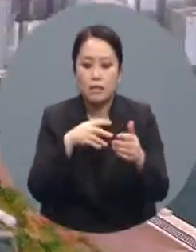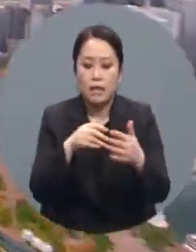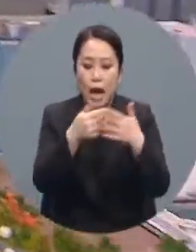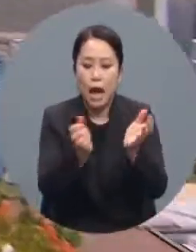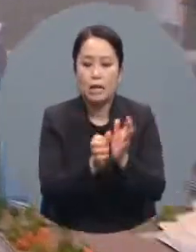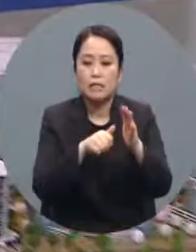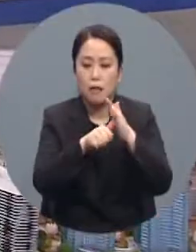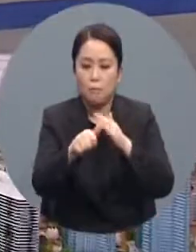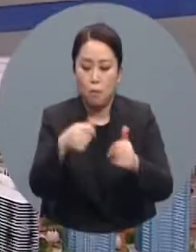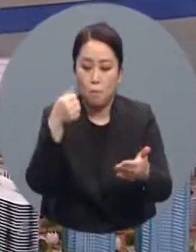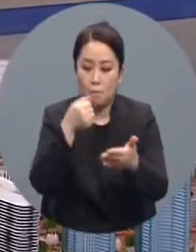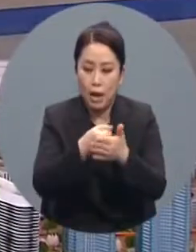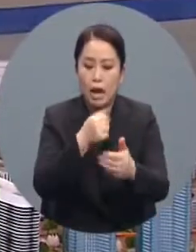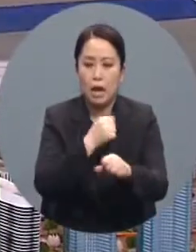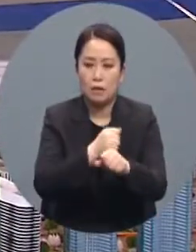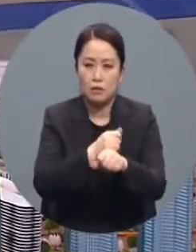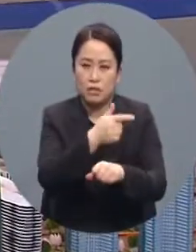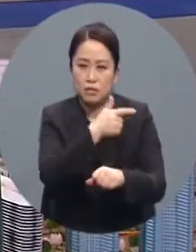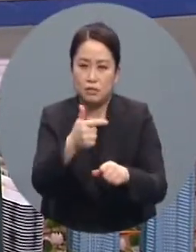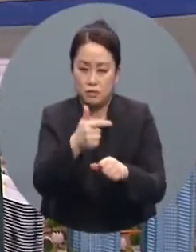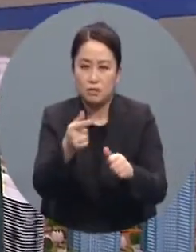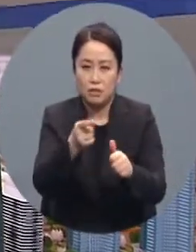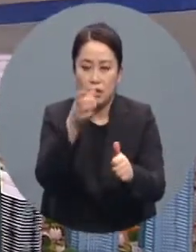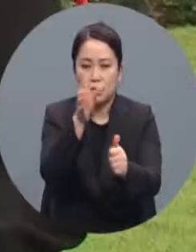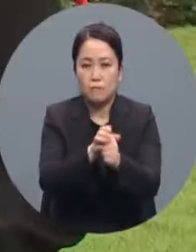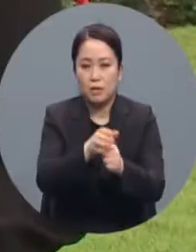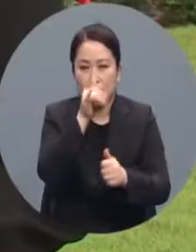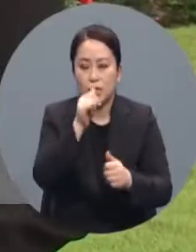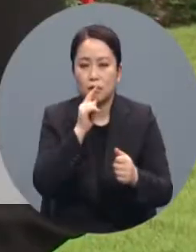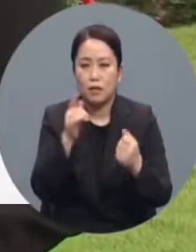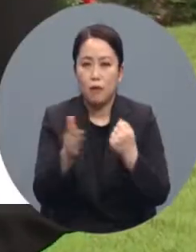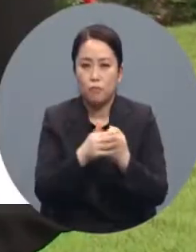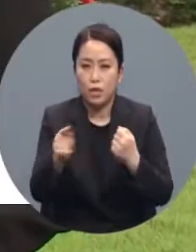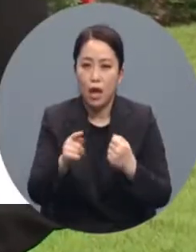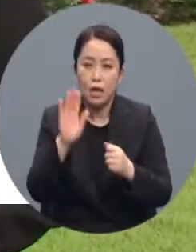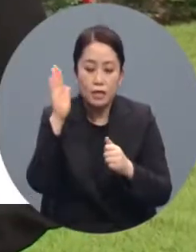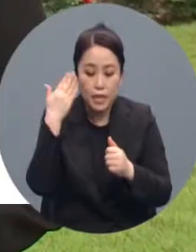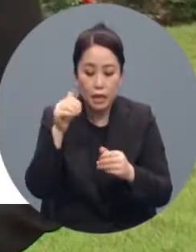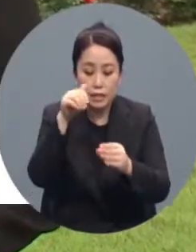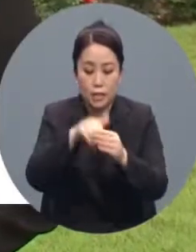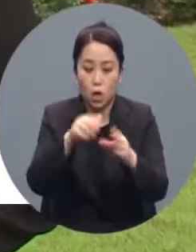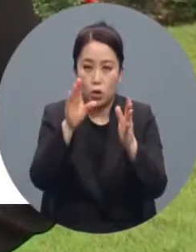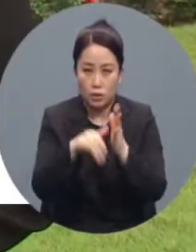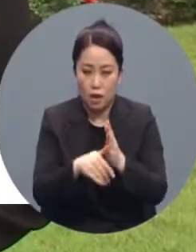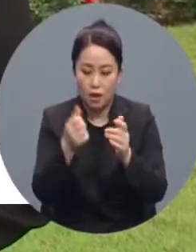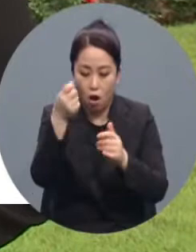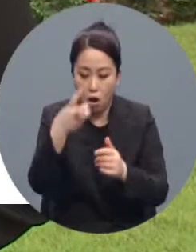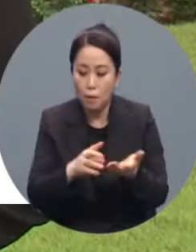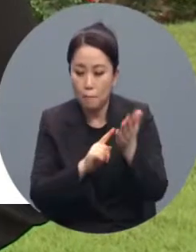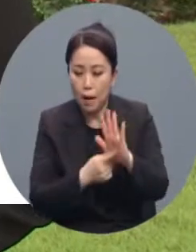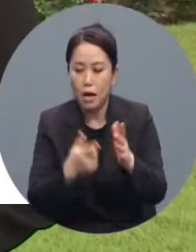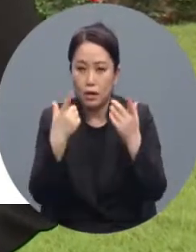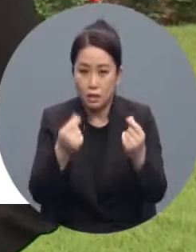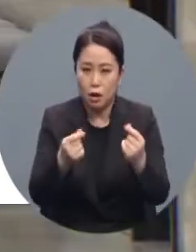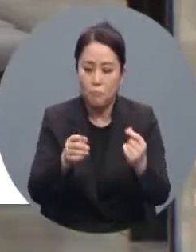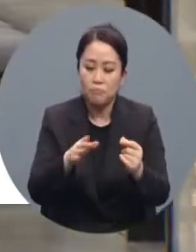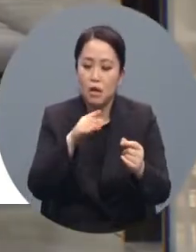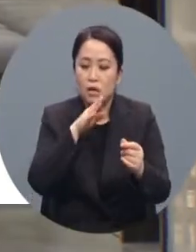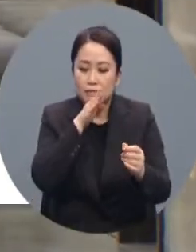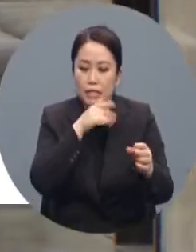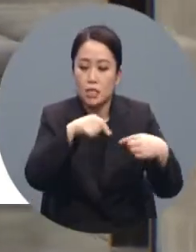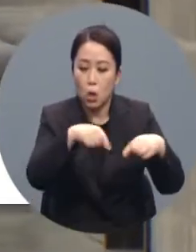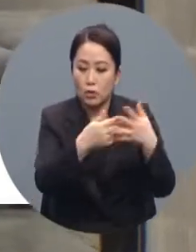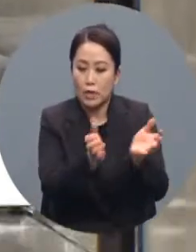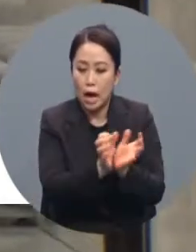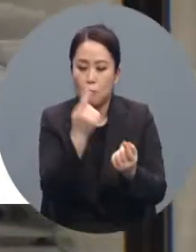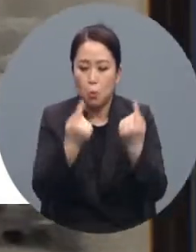크기 때문입니다. 특히 최근 선거에서 여러 차례 보여줬듯이 부산은 정파보다 실리를